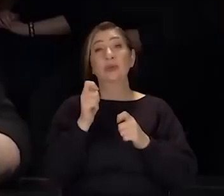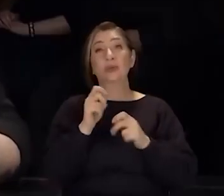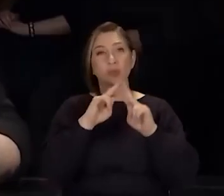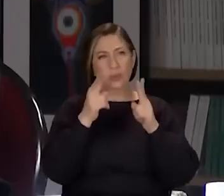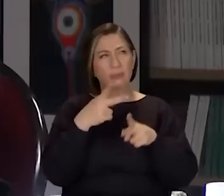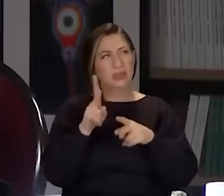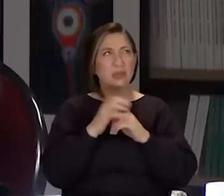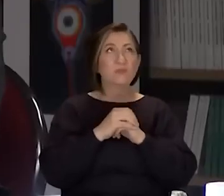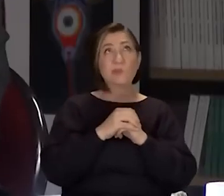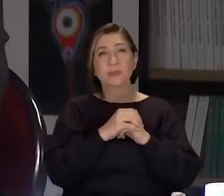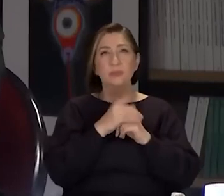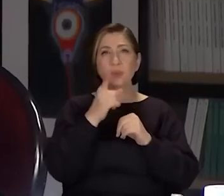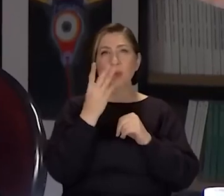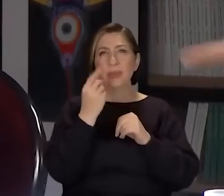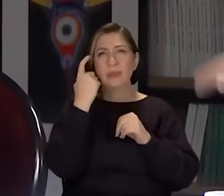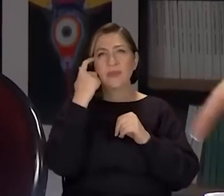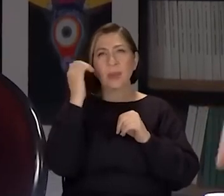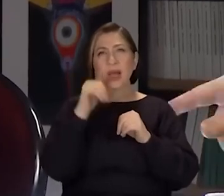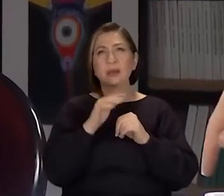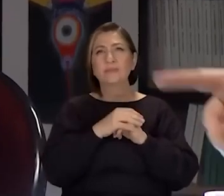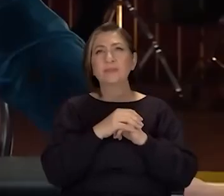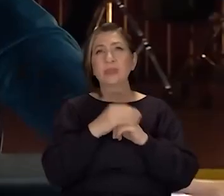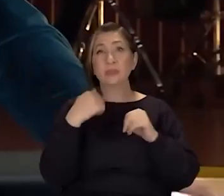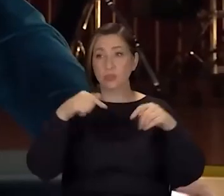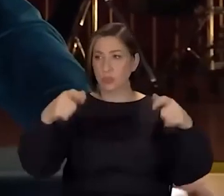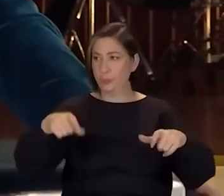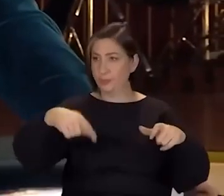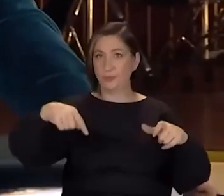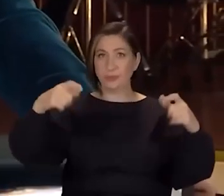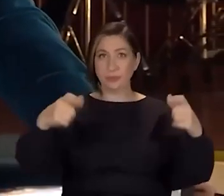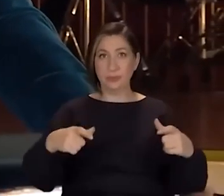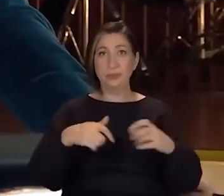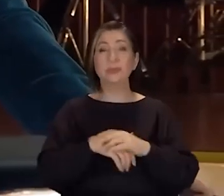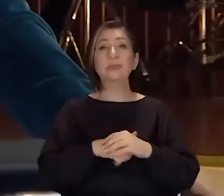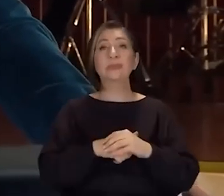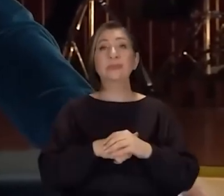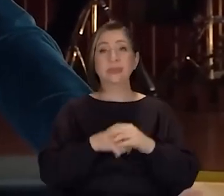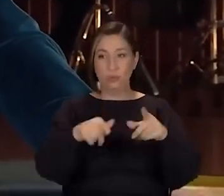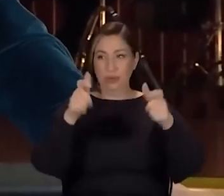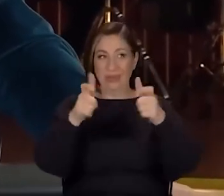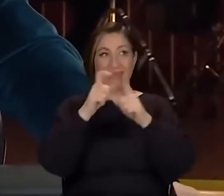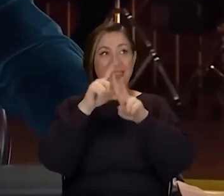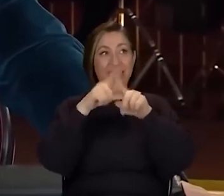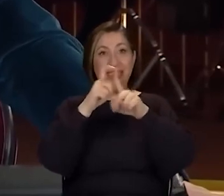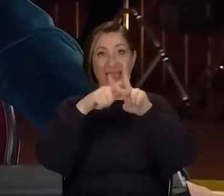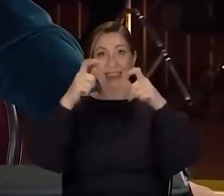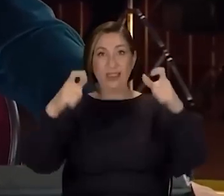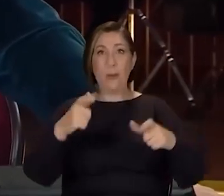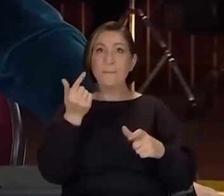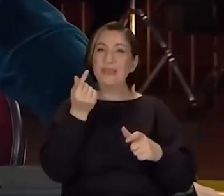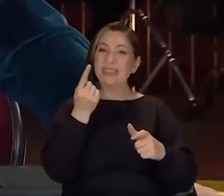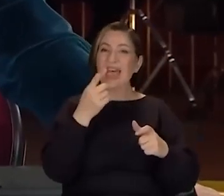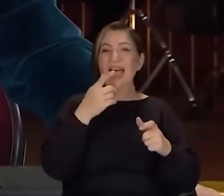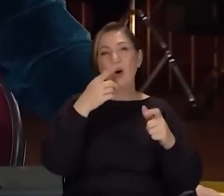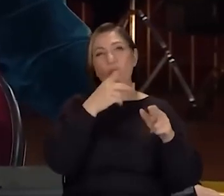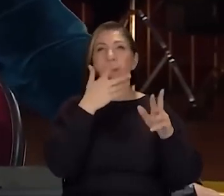mı açsak? Evet benim kafamda bir soru işareti oluştu. Benim şeyde bizim bu kabaremizde Dada Salon'da biz aslında biraz